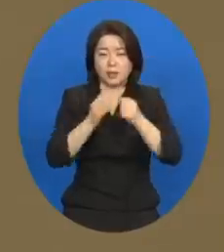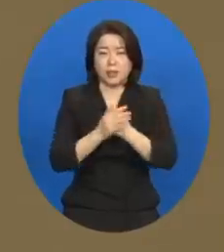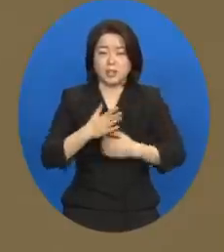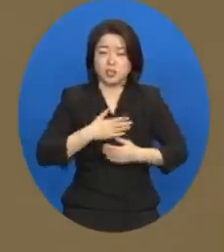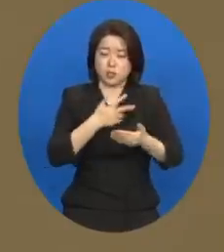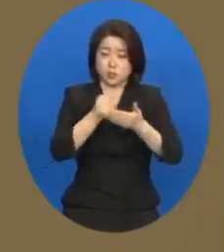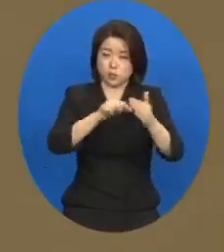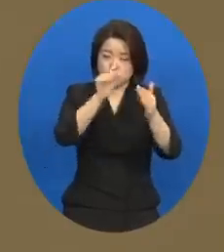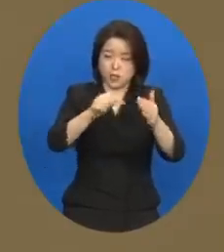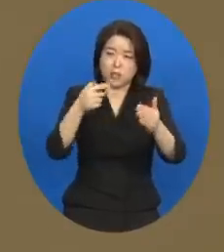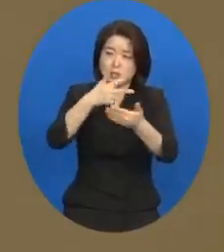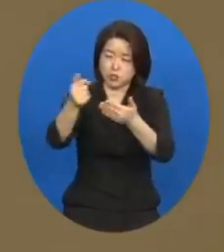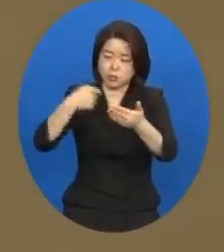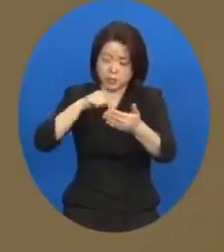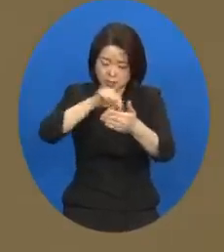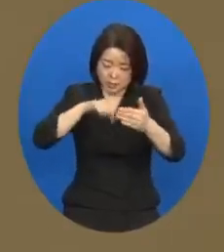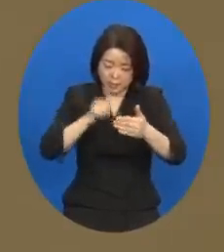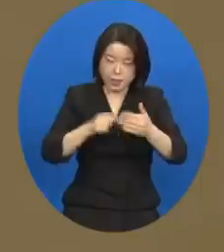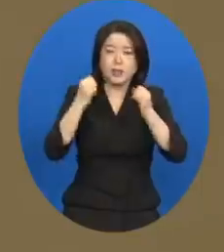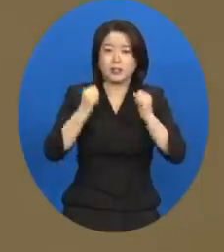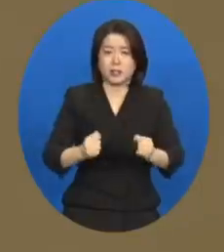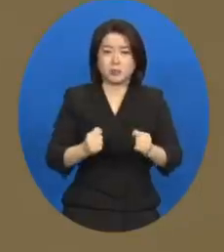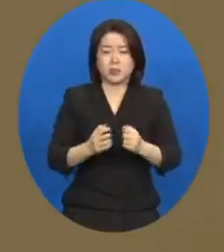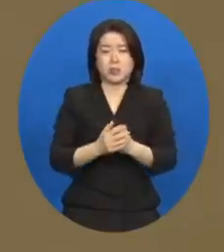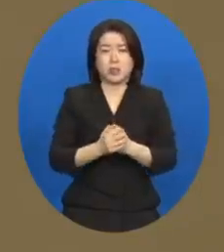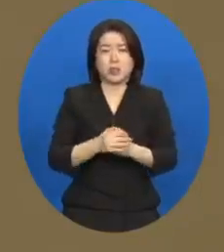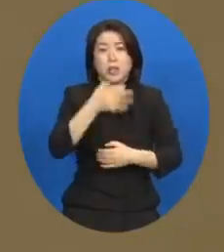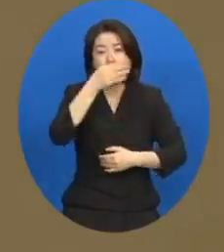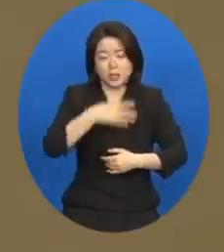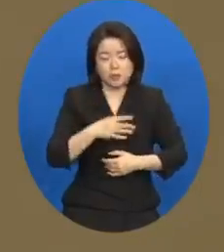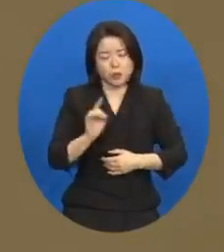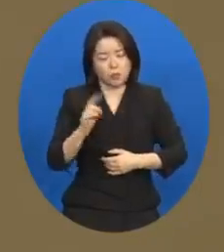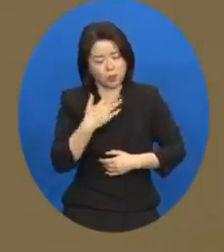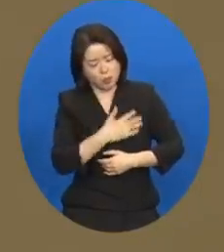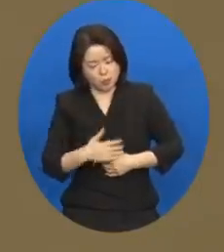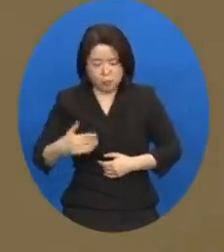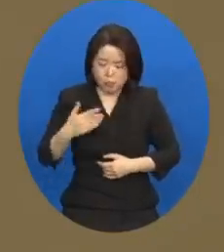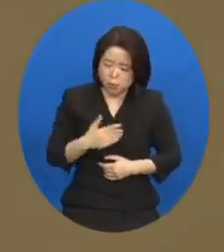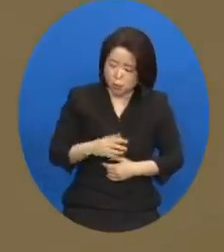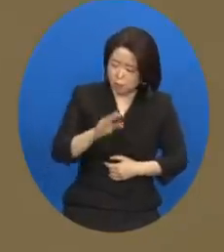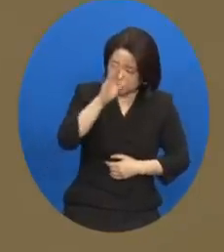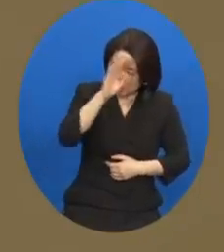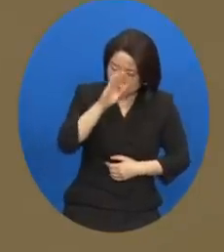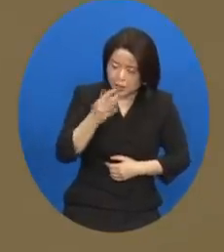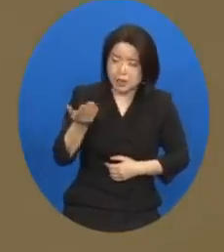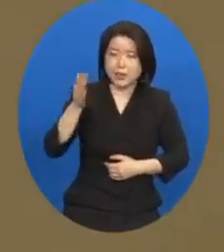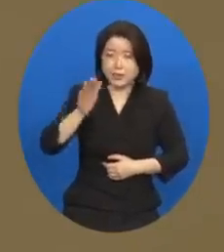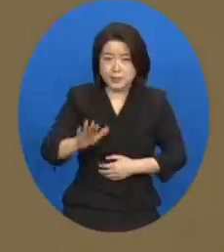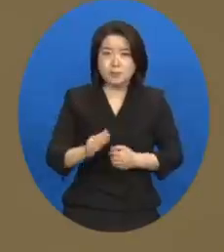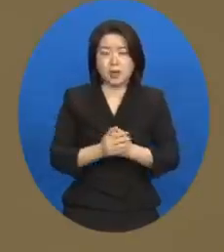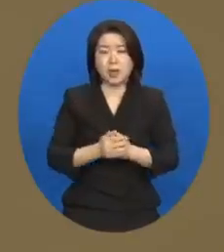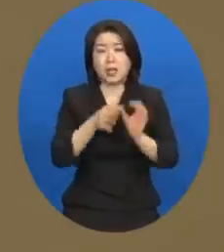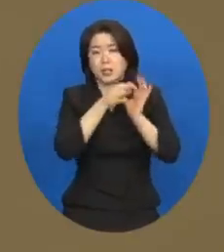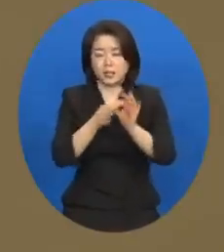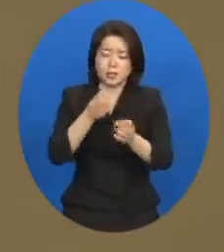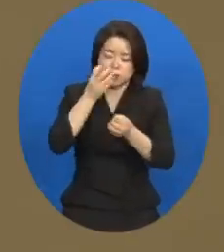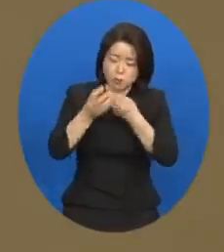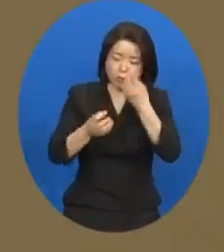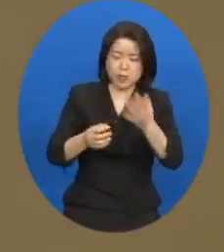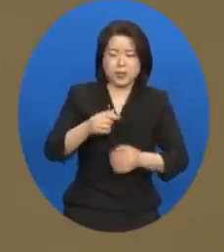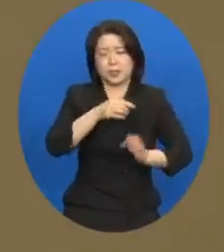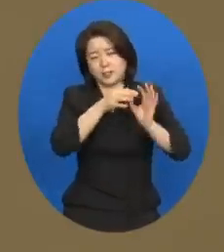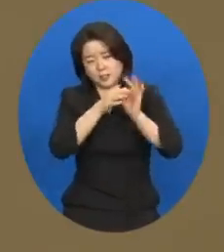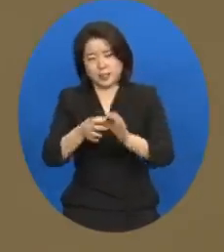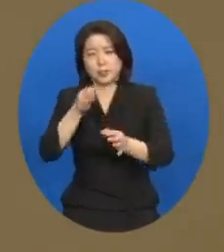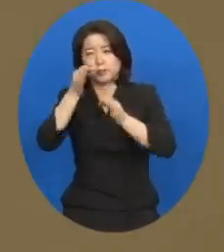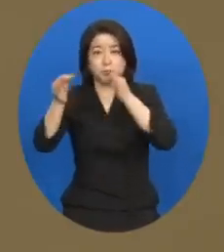안에, 주님은 제 안에 계십니다. 힘들고 도무지 몸을 주체하기 어려울 때도 계속 고백하고